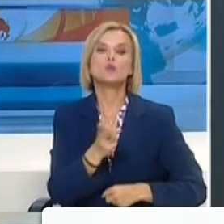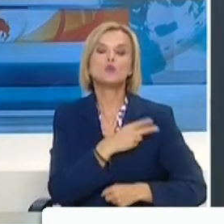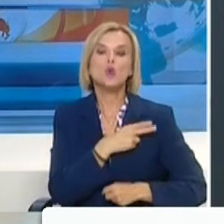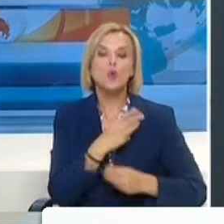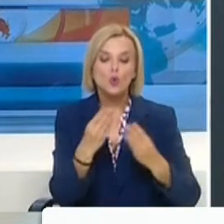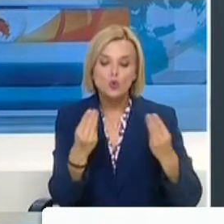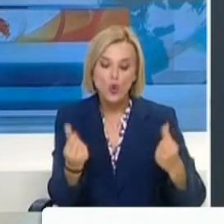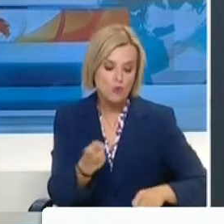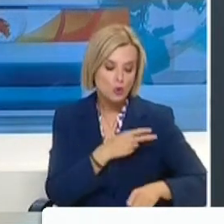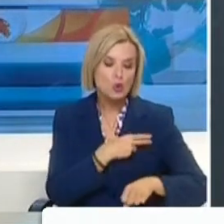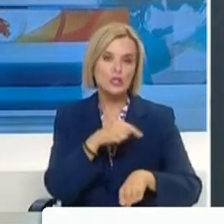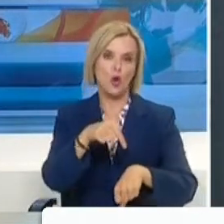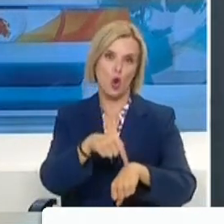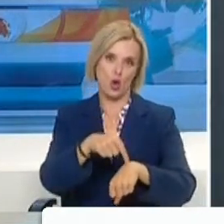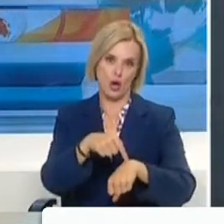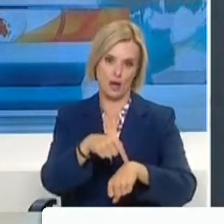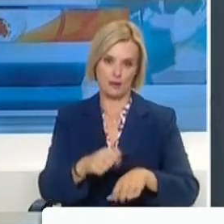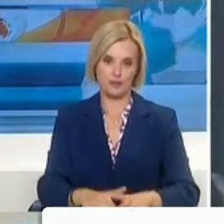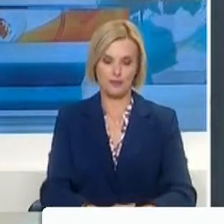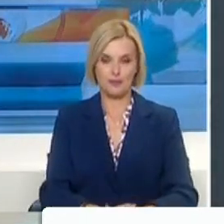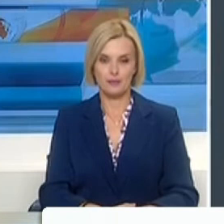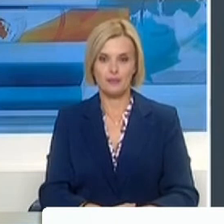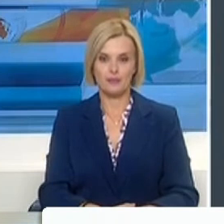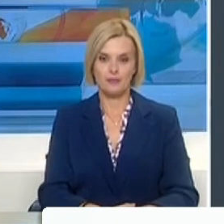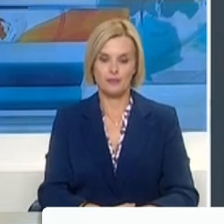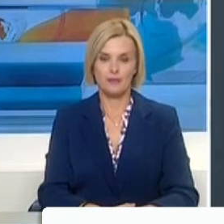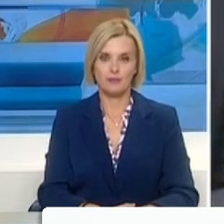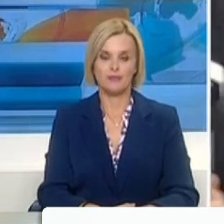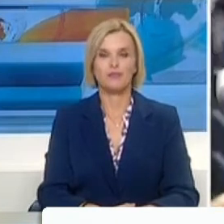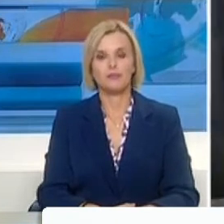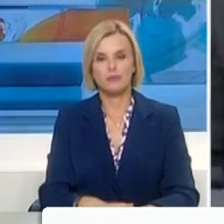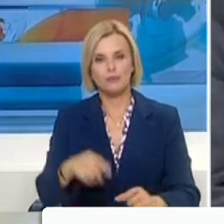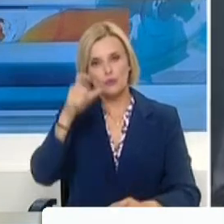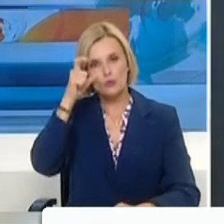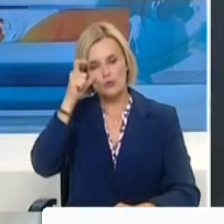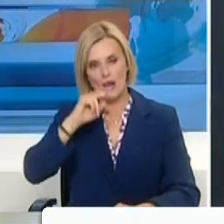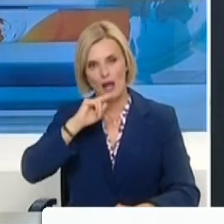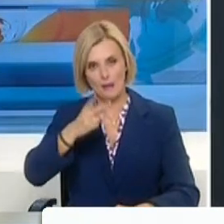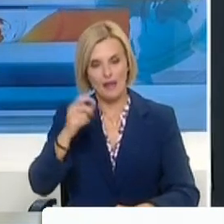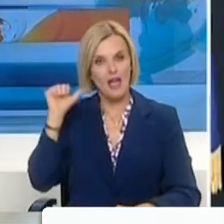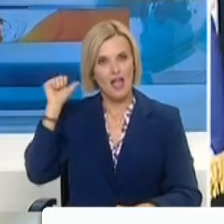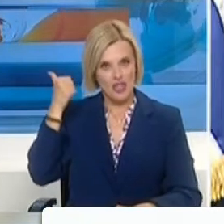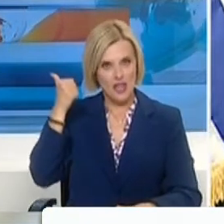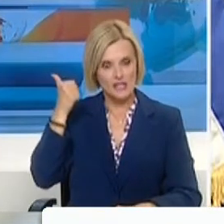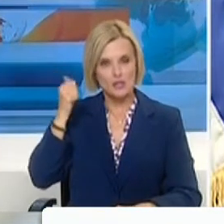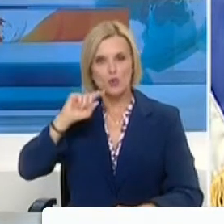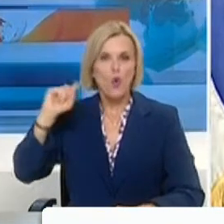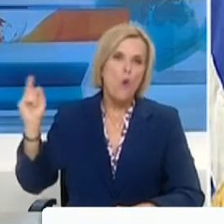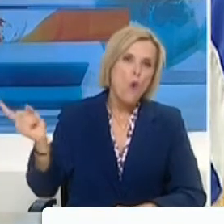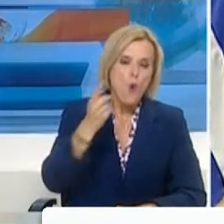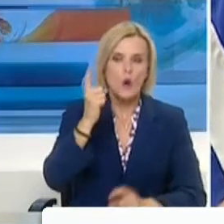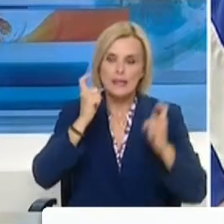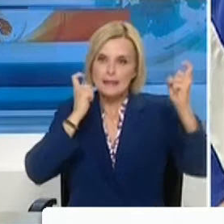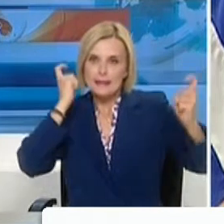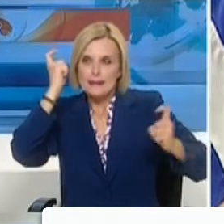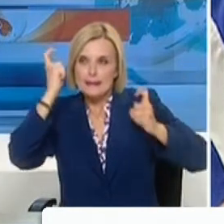πρέπει. Νομίζω είδατε εχθές αυτό το ερώτημα που απασχολεί όλους, απασχολεί και τις ευρωπαϊκές